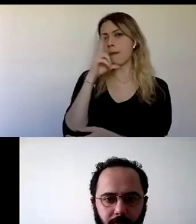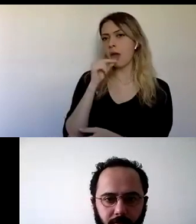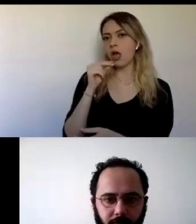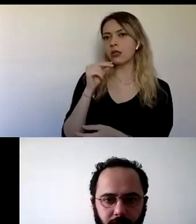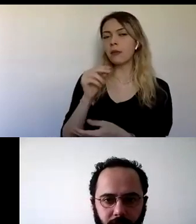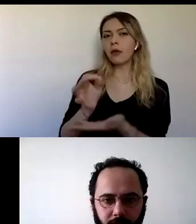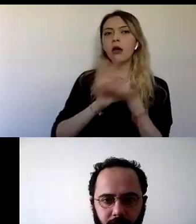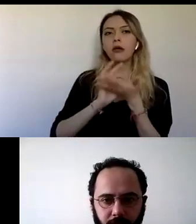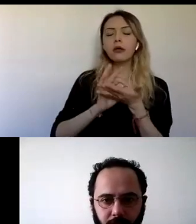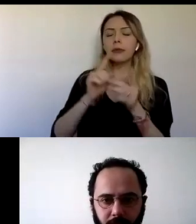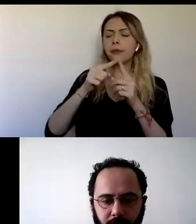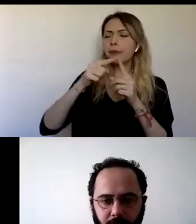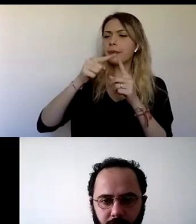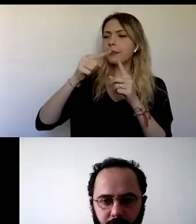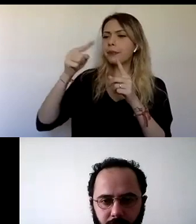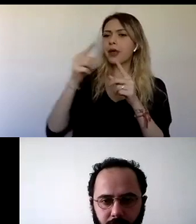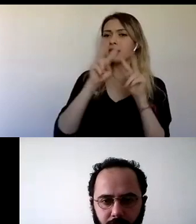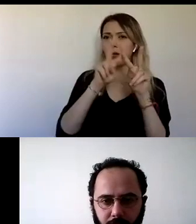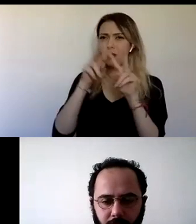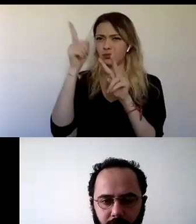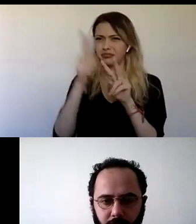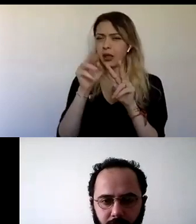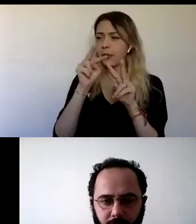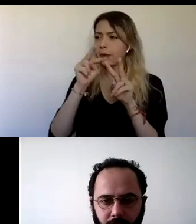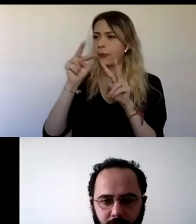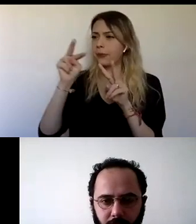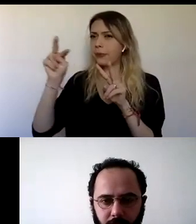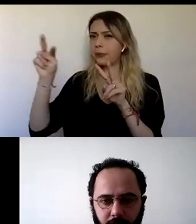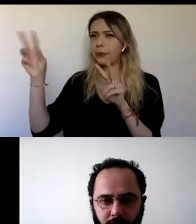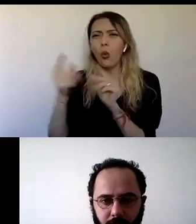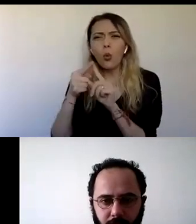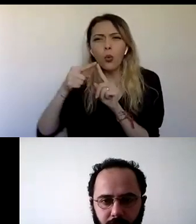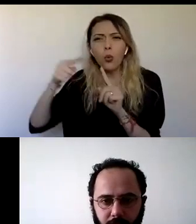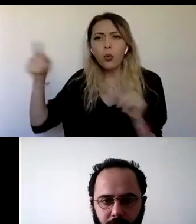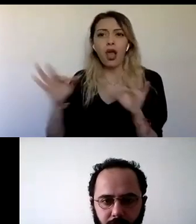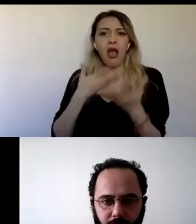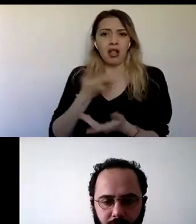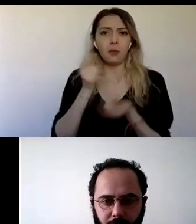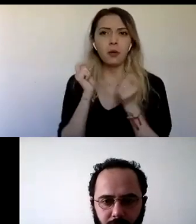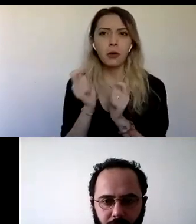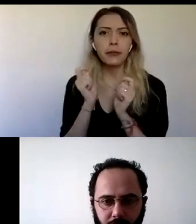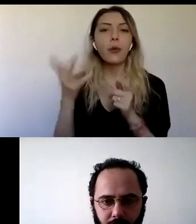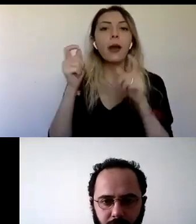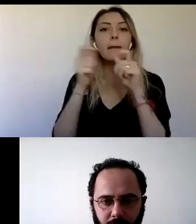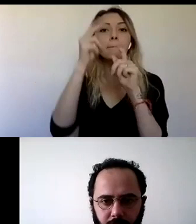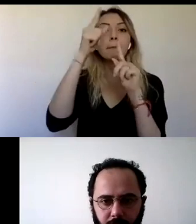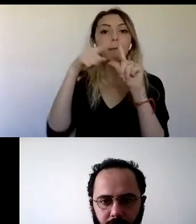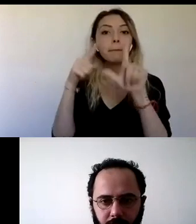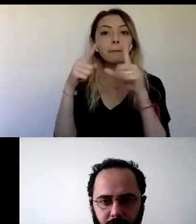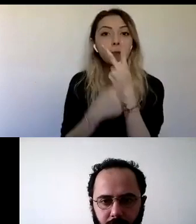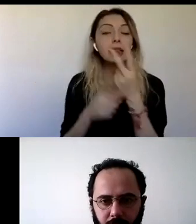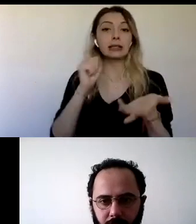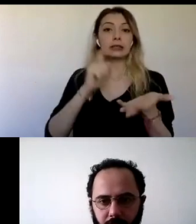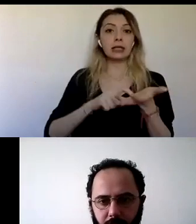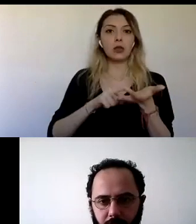URL'yi gelip de şu son kısmı customize edebiliyoruz. Şöyle diyebiliyorum. Sonrasında da bu linki